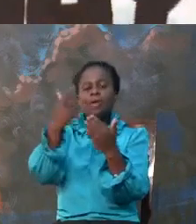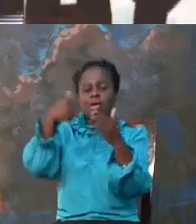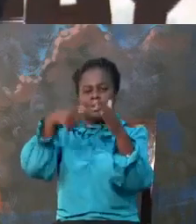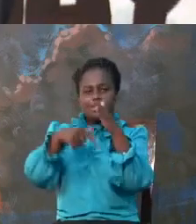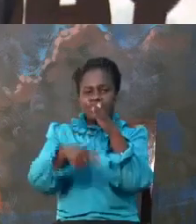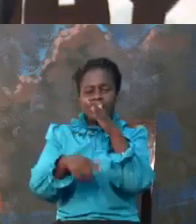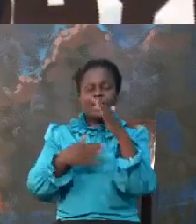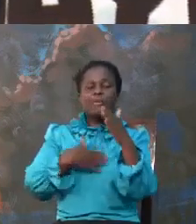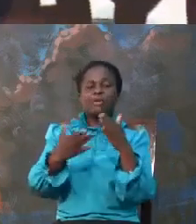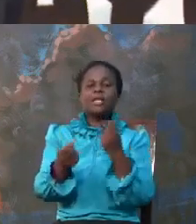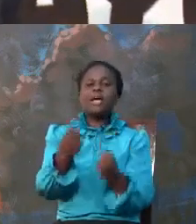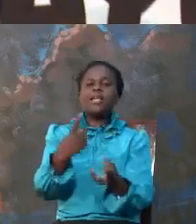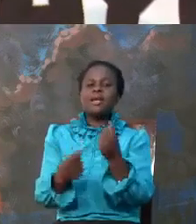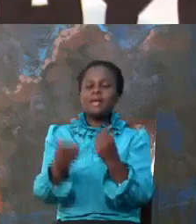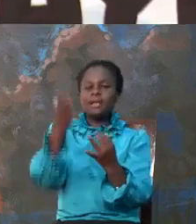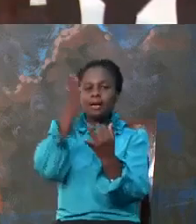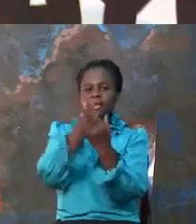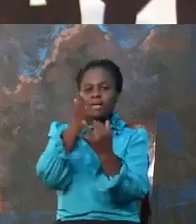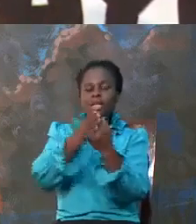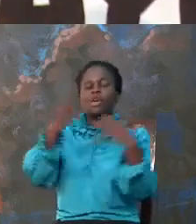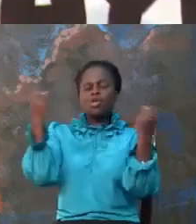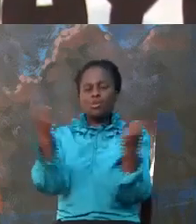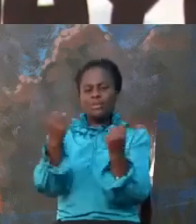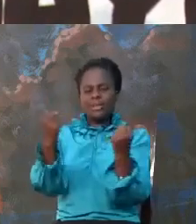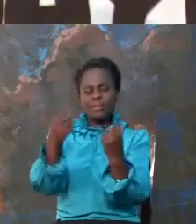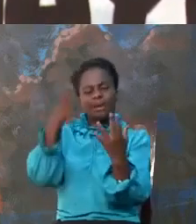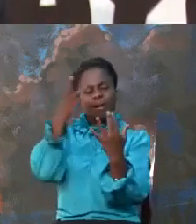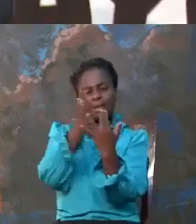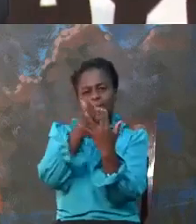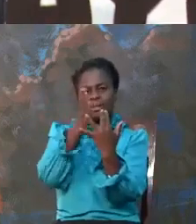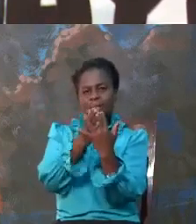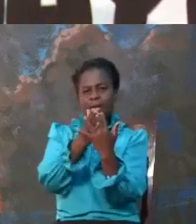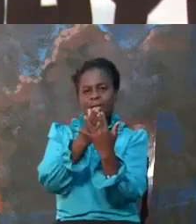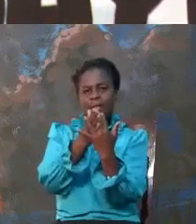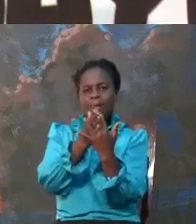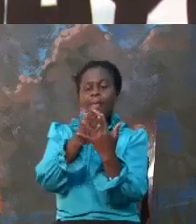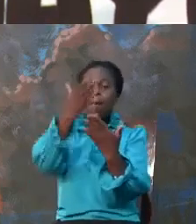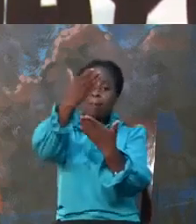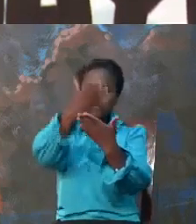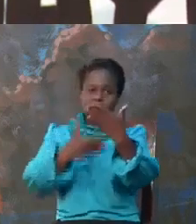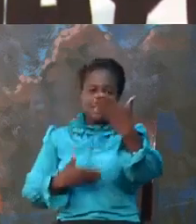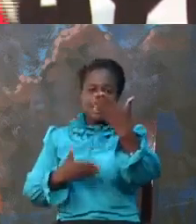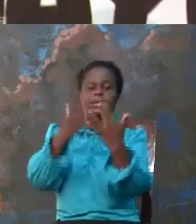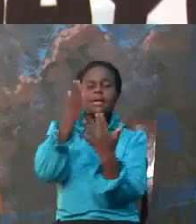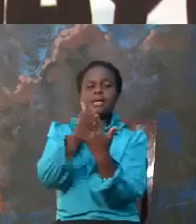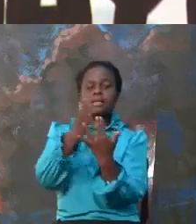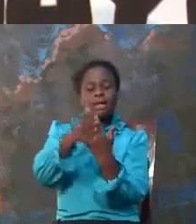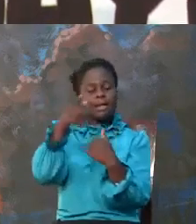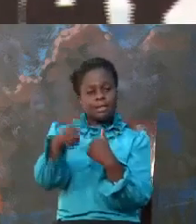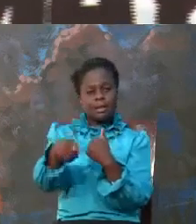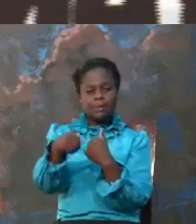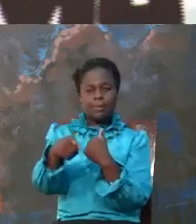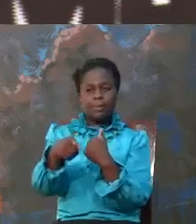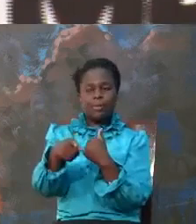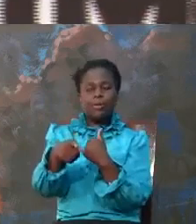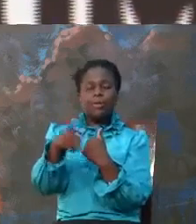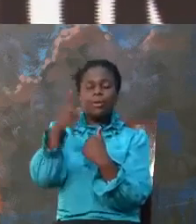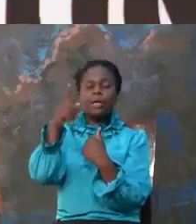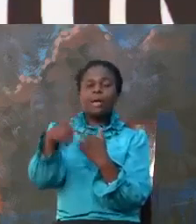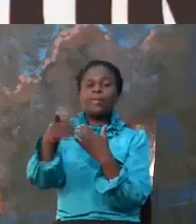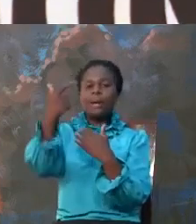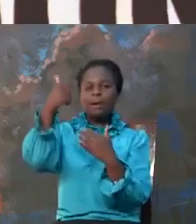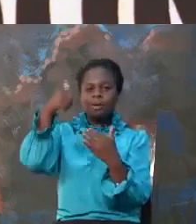Eden, katikati. Uzima, katikati. Mtiani, katikati. Hapo, na hapa